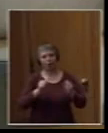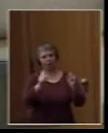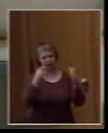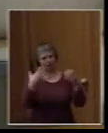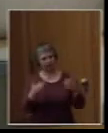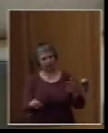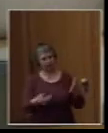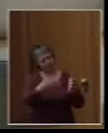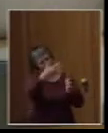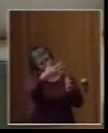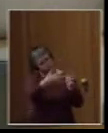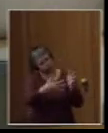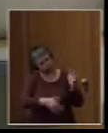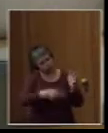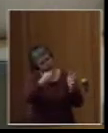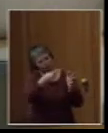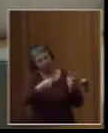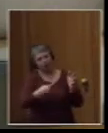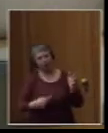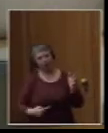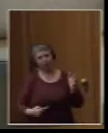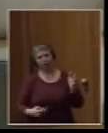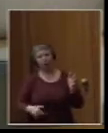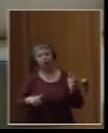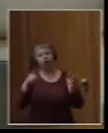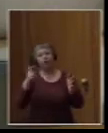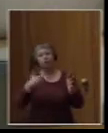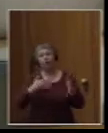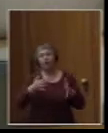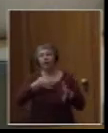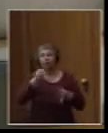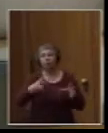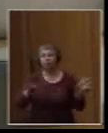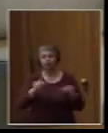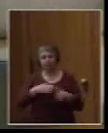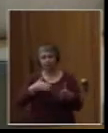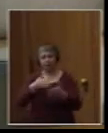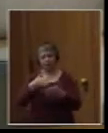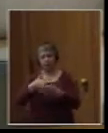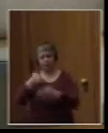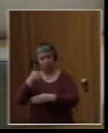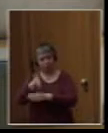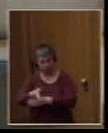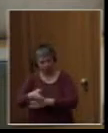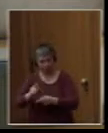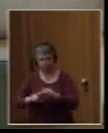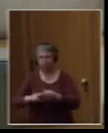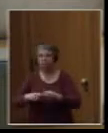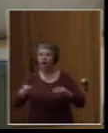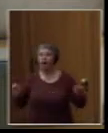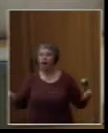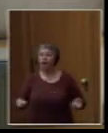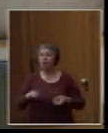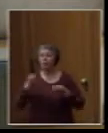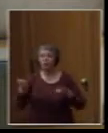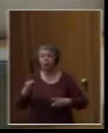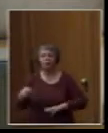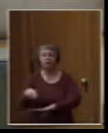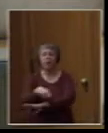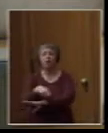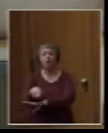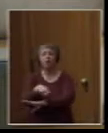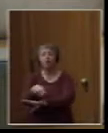έχουν αυτών της προσβασιμότητας, της απασχόλησης, της νομικής ικανότητας και της ανεξάρτητης